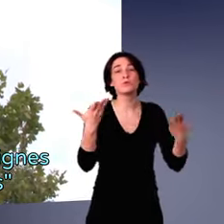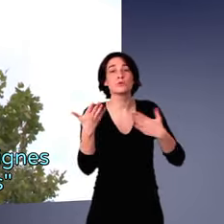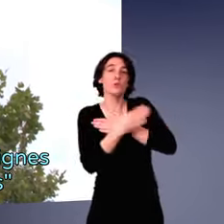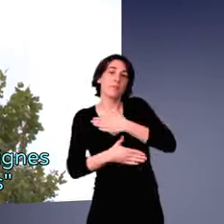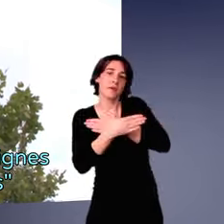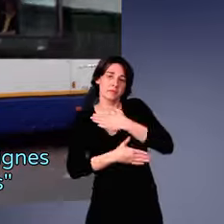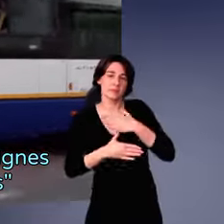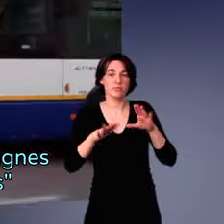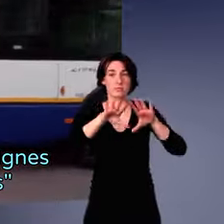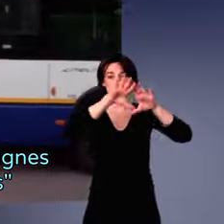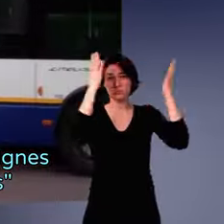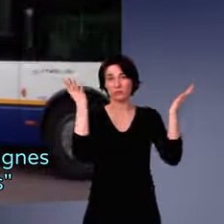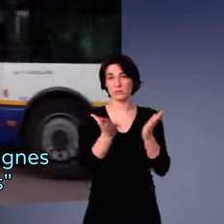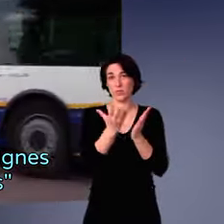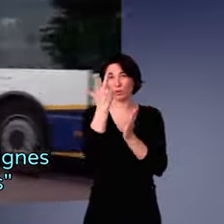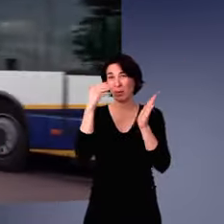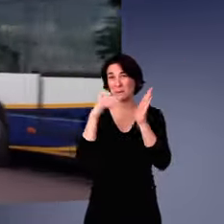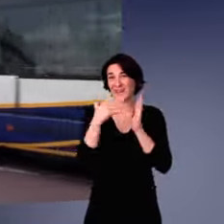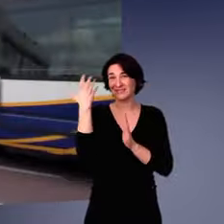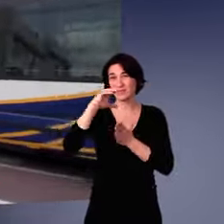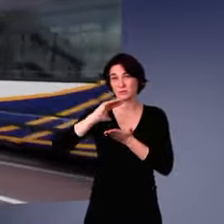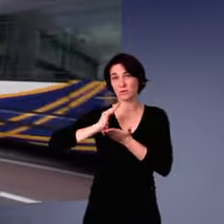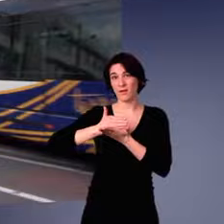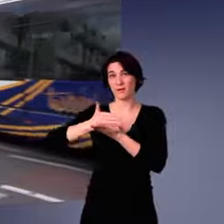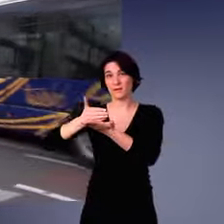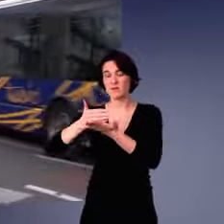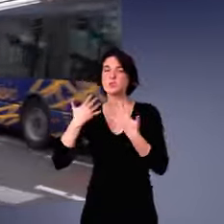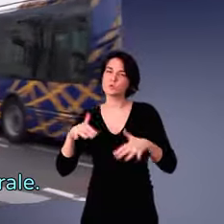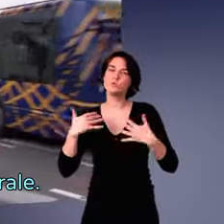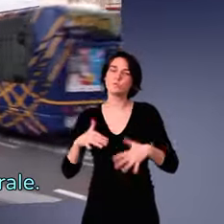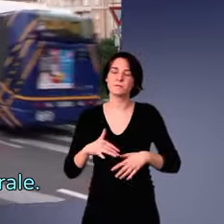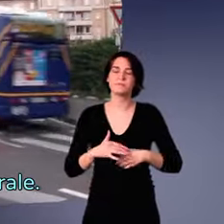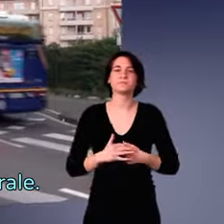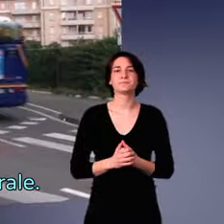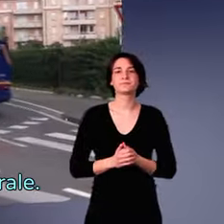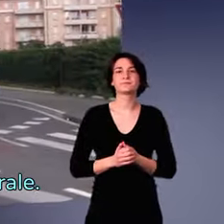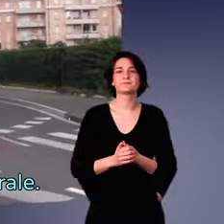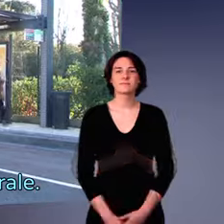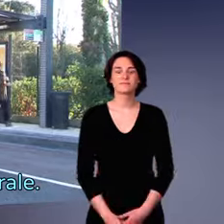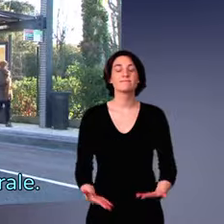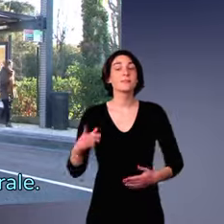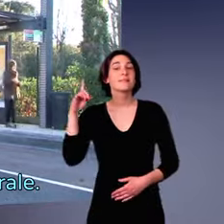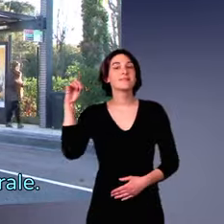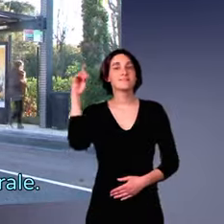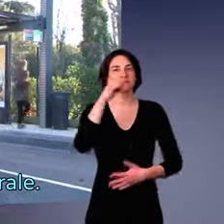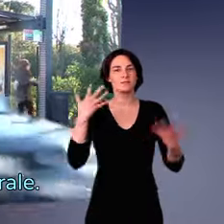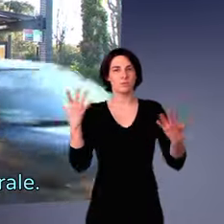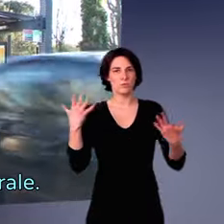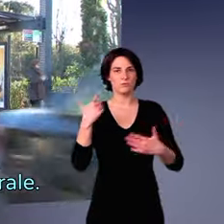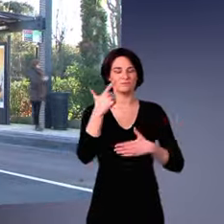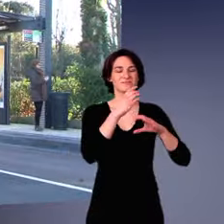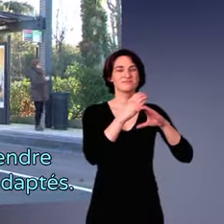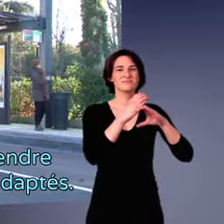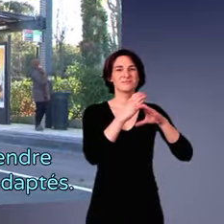notamment sur toutes les lignes de bus dites classique et leurs 3500 arrêts en milieu urbain mais aussi en zon plus